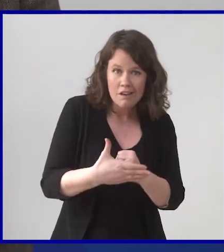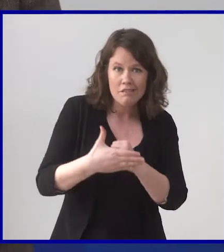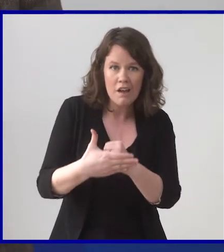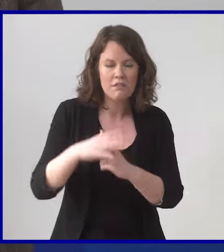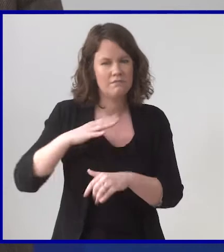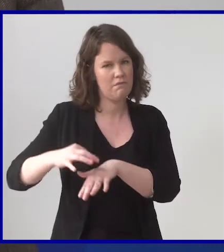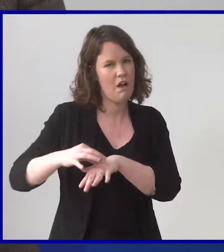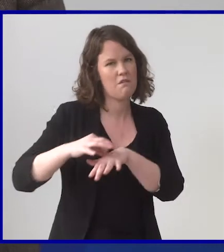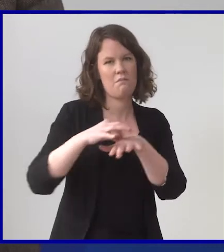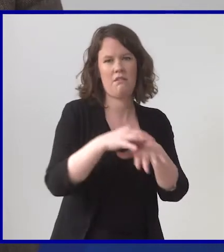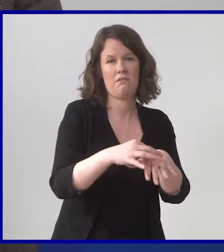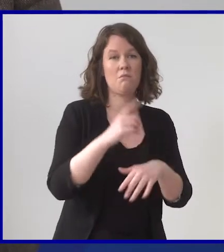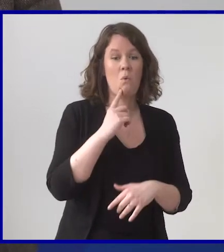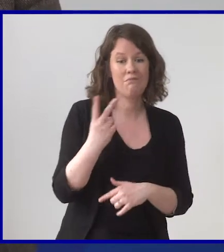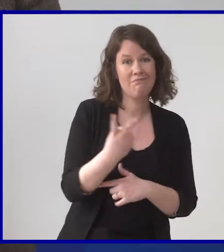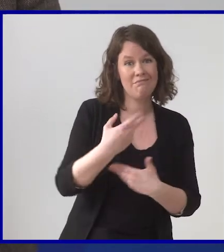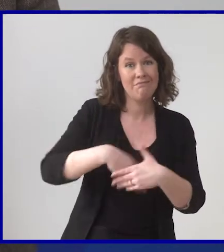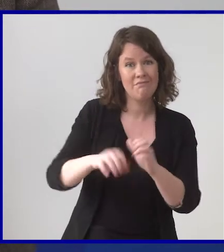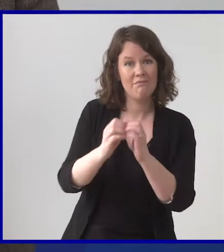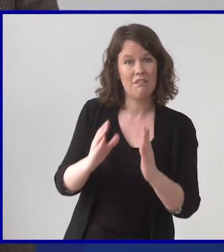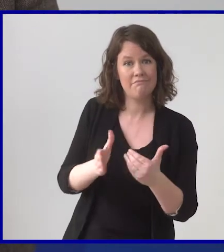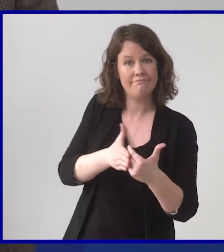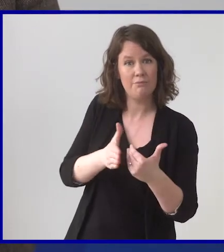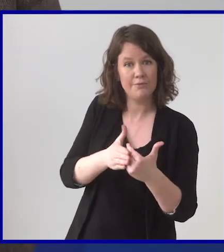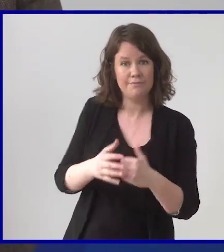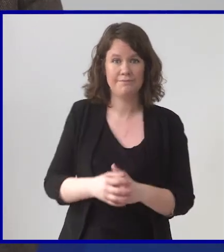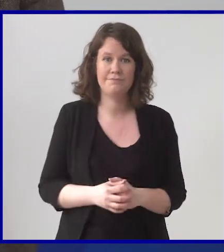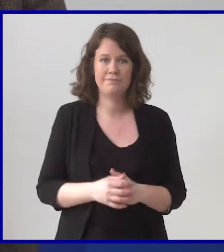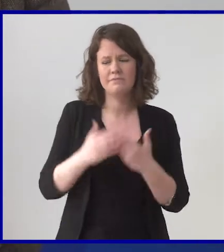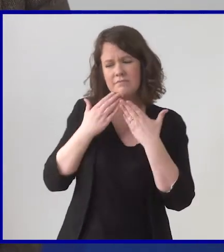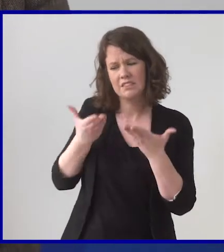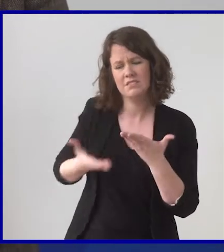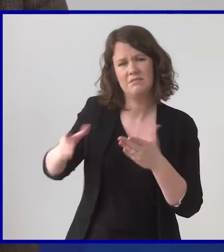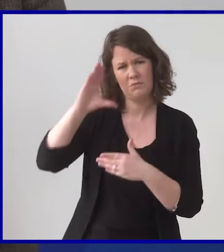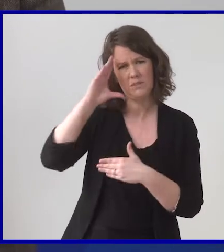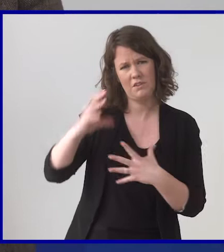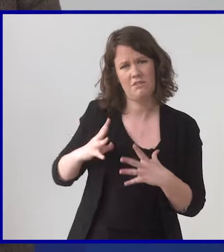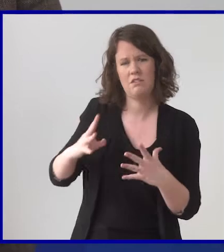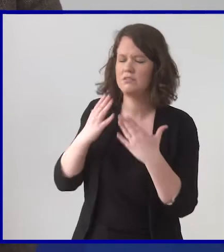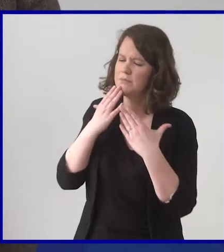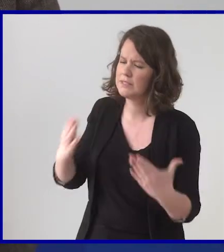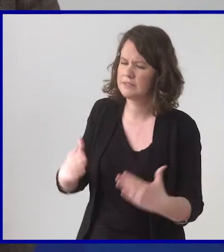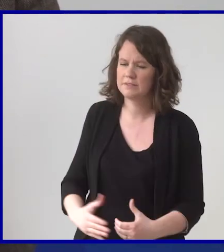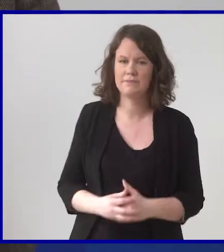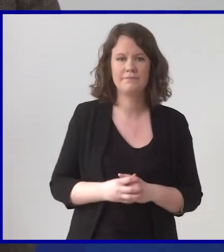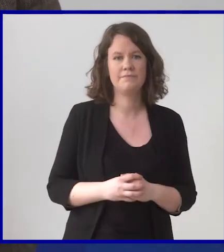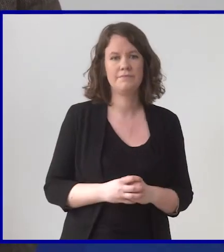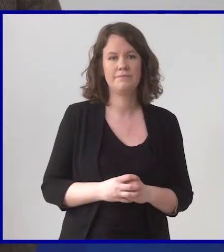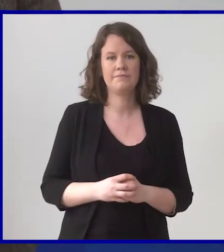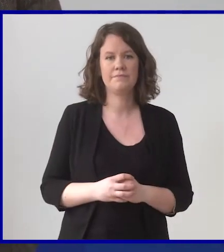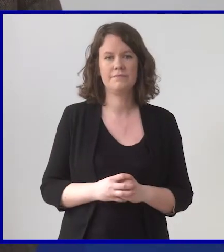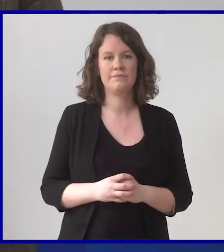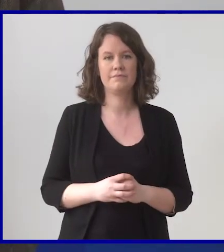des adultes qui sont retournés au domicile de leurs proches aidants. Je les remercie tous de leur engagement.